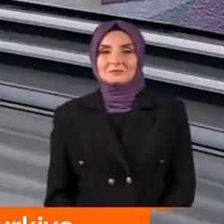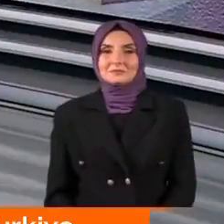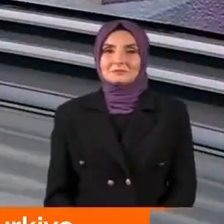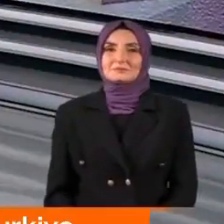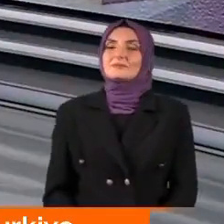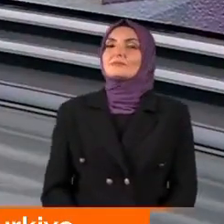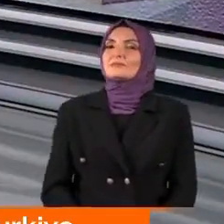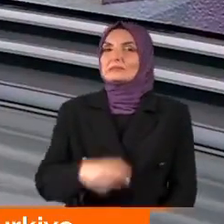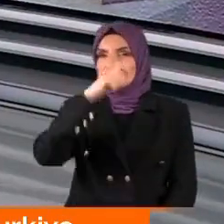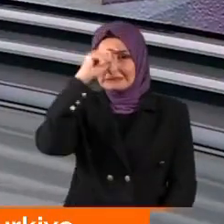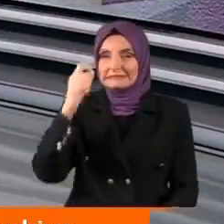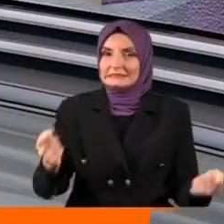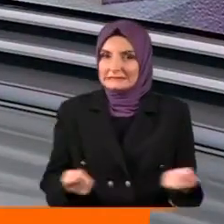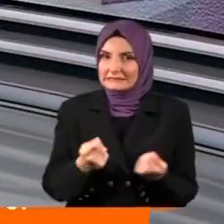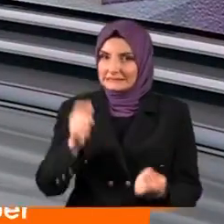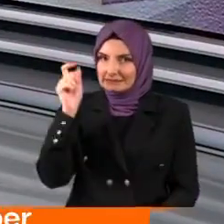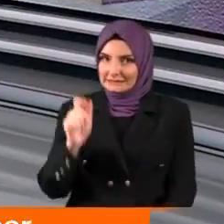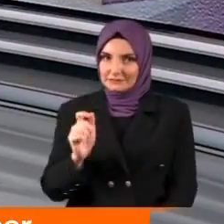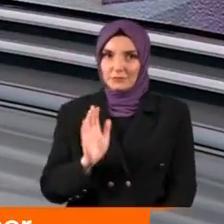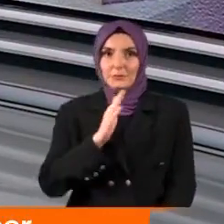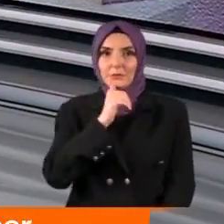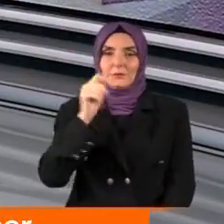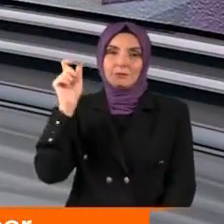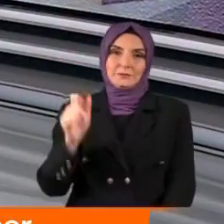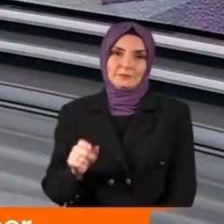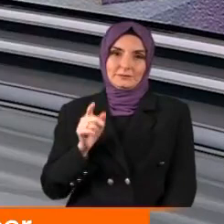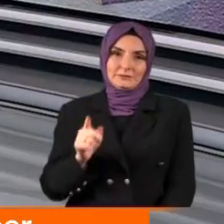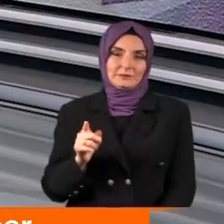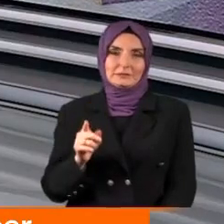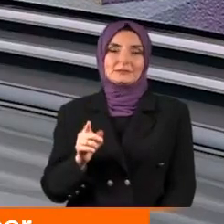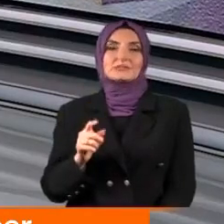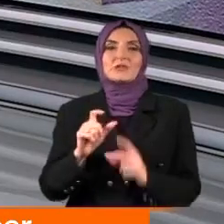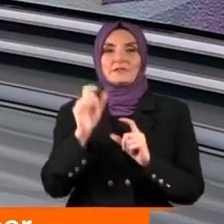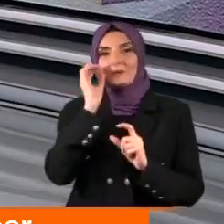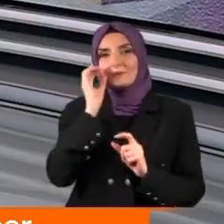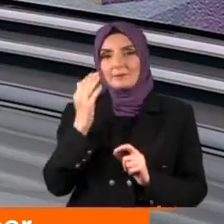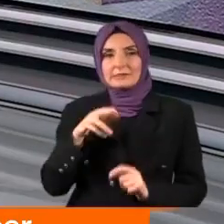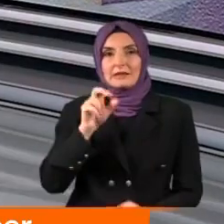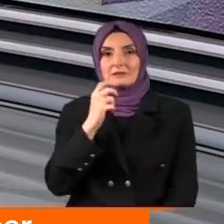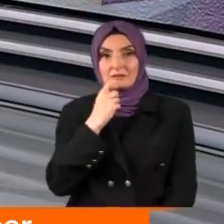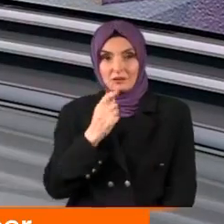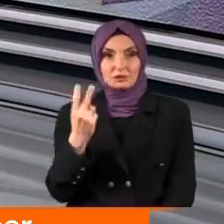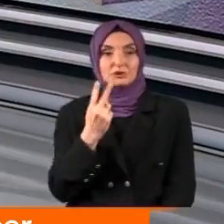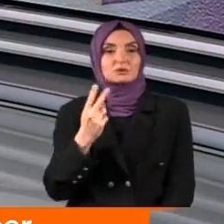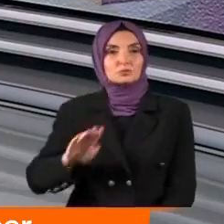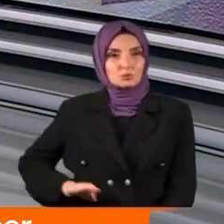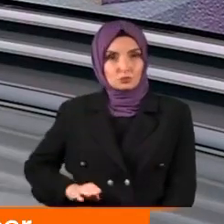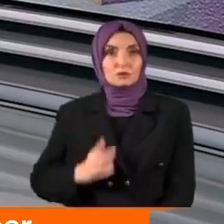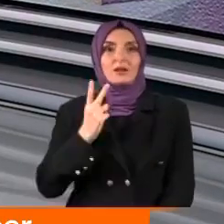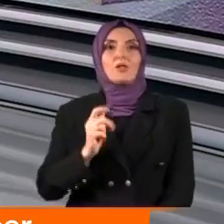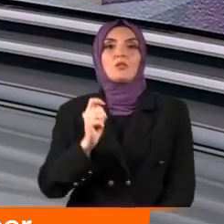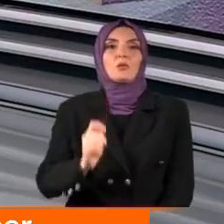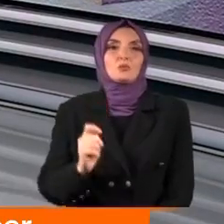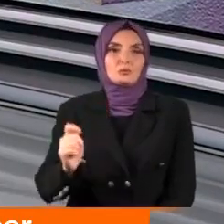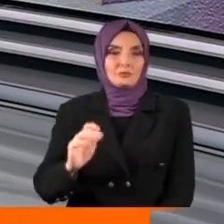Hem emekçi hem bilge biriyle tanışma vakti şimdi. Şevki Kılıç 80 yaşında. İki çocuğu, iki torunu var. Yıllarca memurluk,